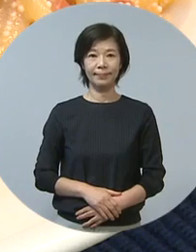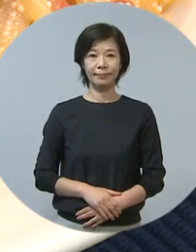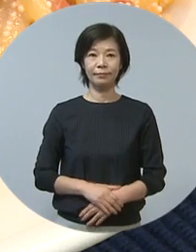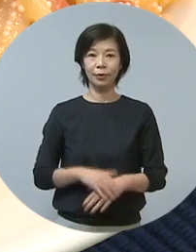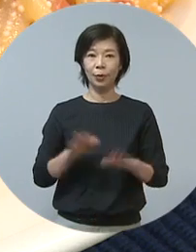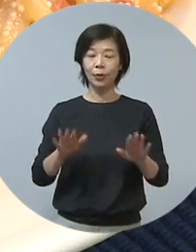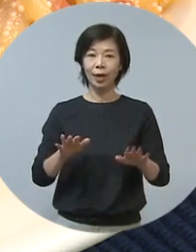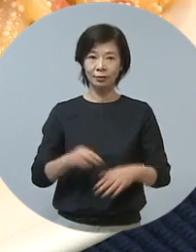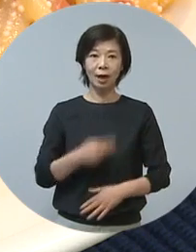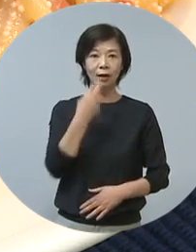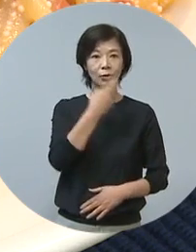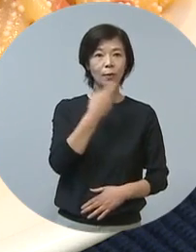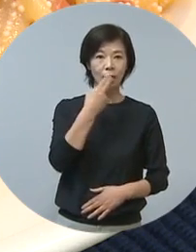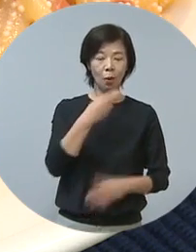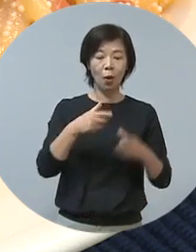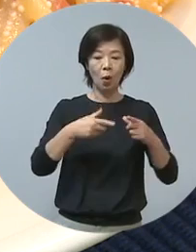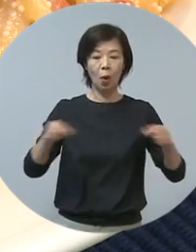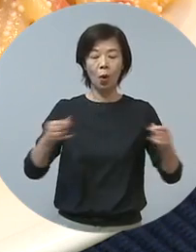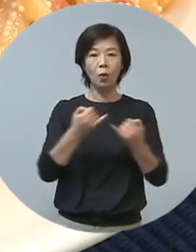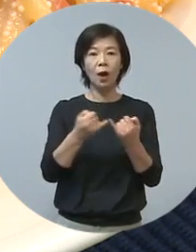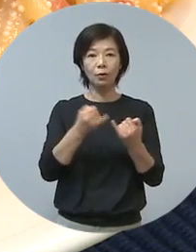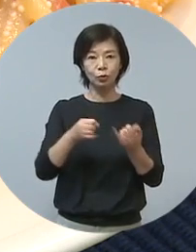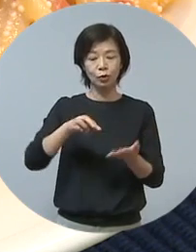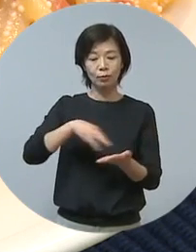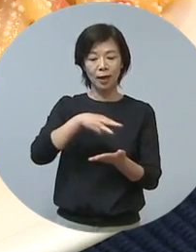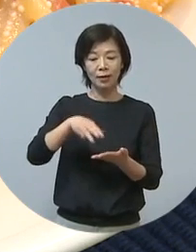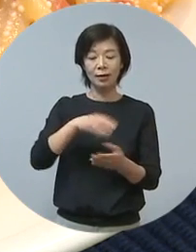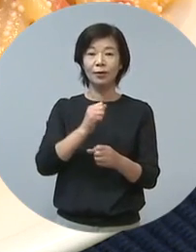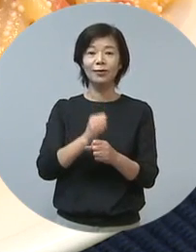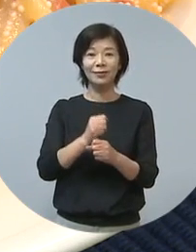今回はトマトの和風スパゲティを作ります。